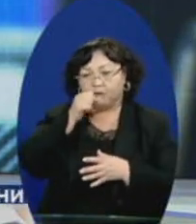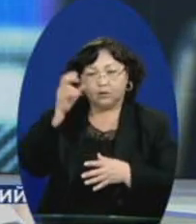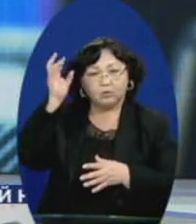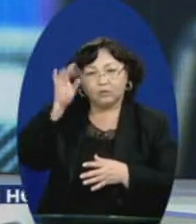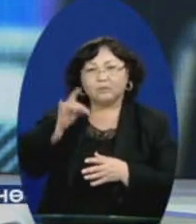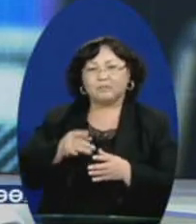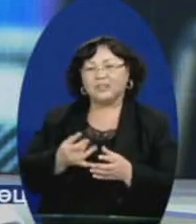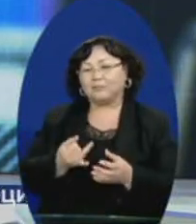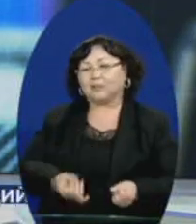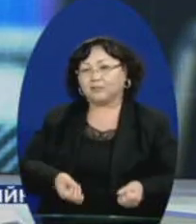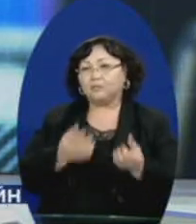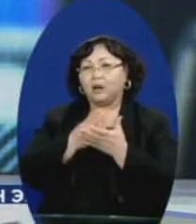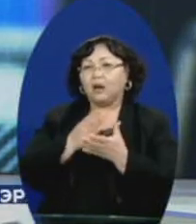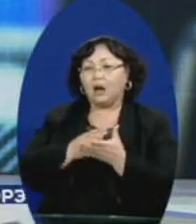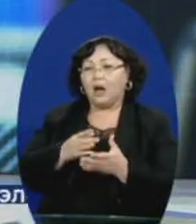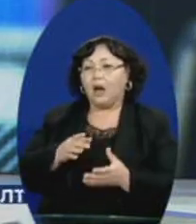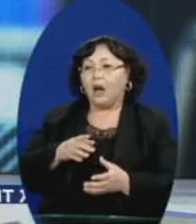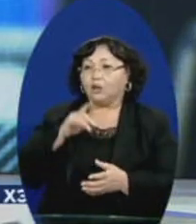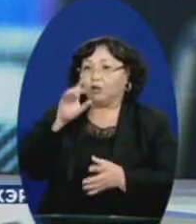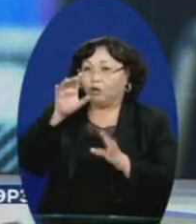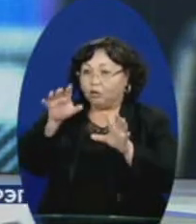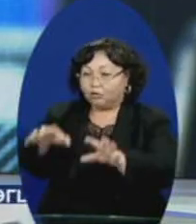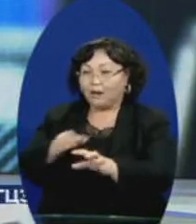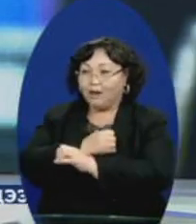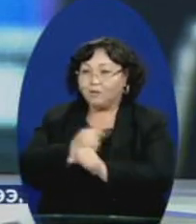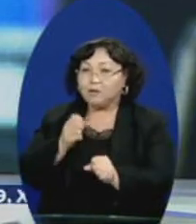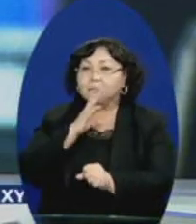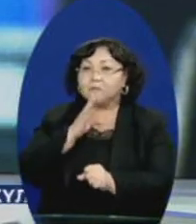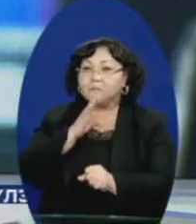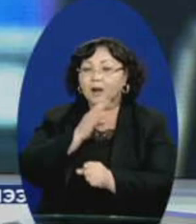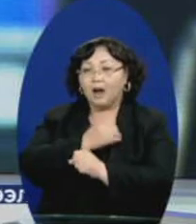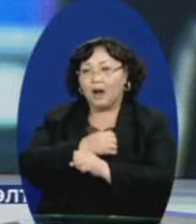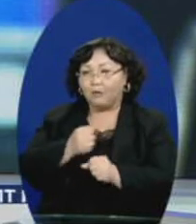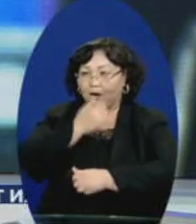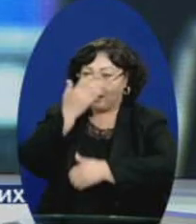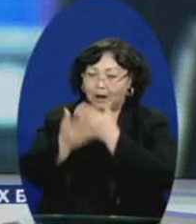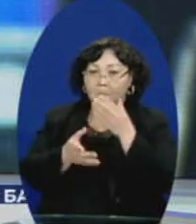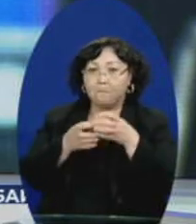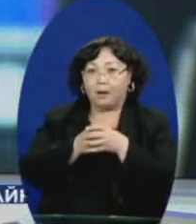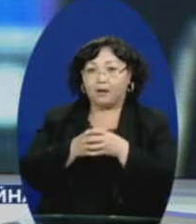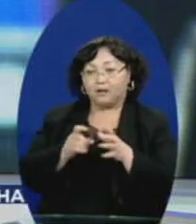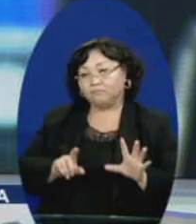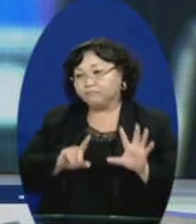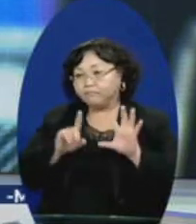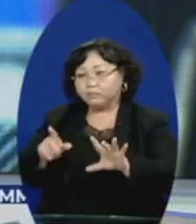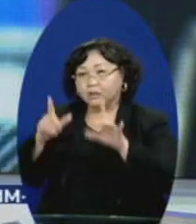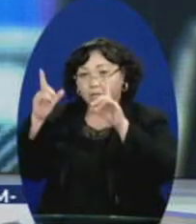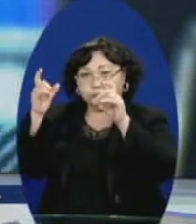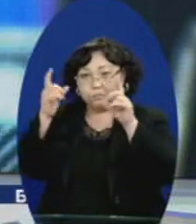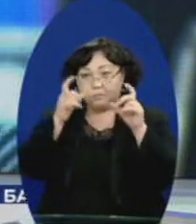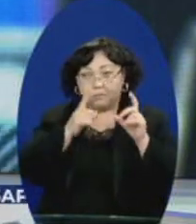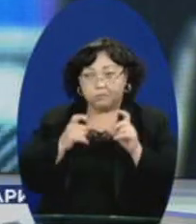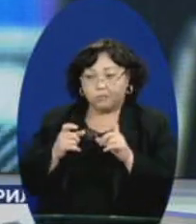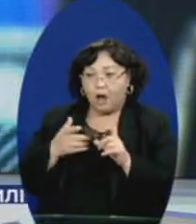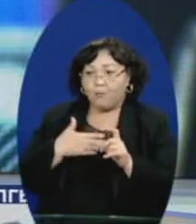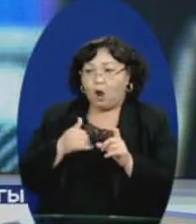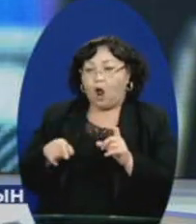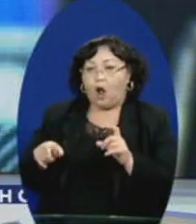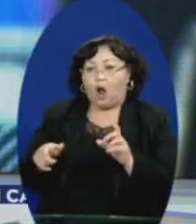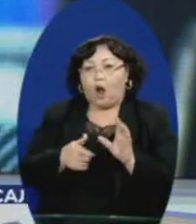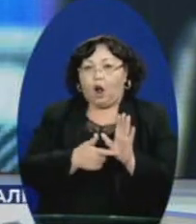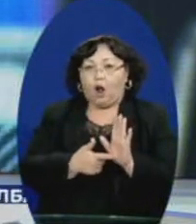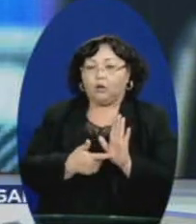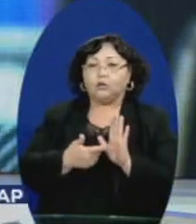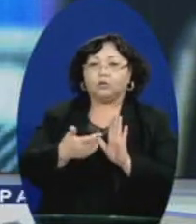гамшин голомтонд ажиллахаар Төрк улсыг зорьсон манай улсын Эрен Хайх аврах багтай хамт явсан гэрэл зурагчин ган зориг нөхцөл байдлыг гэрэл зургийн